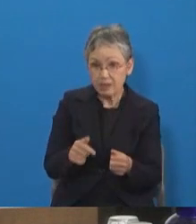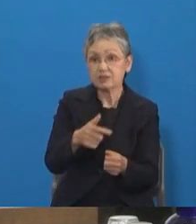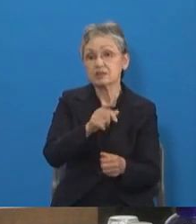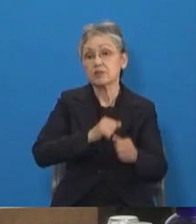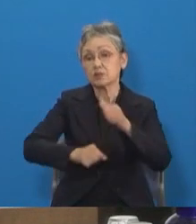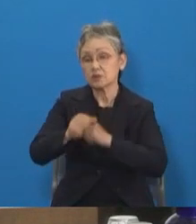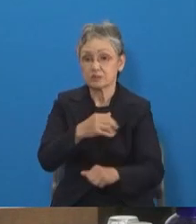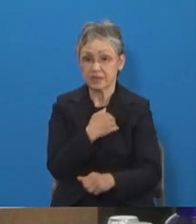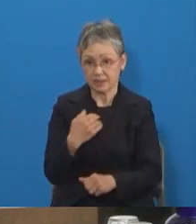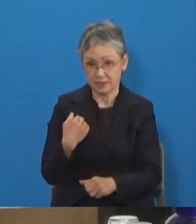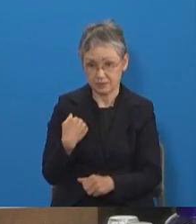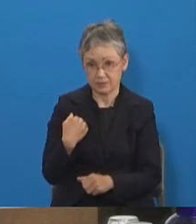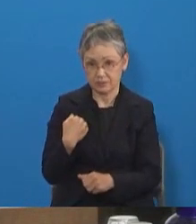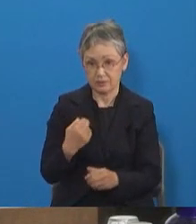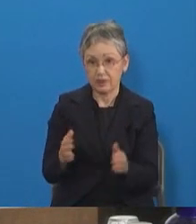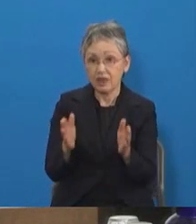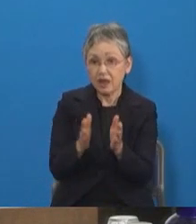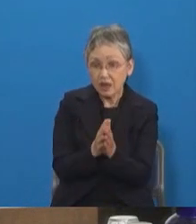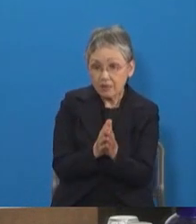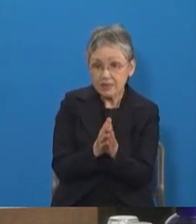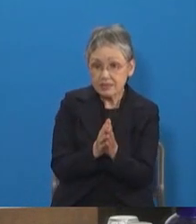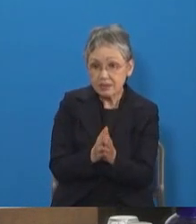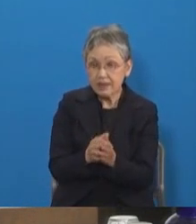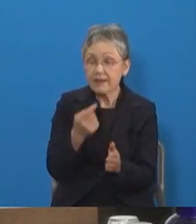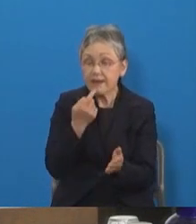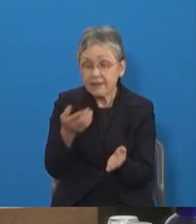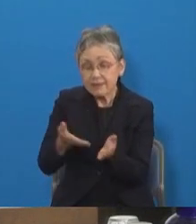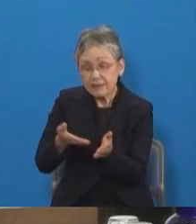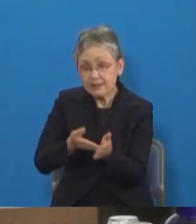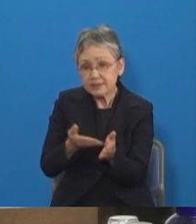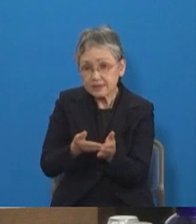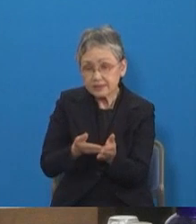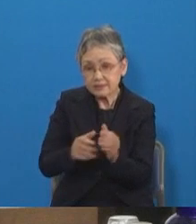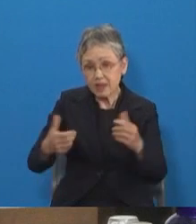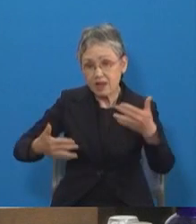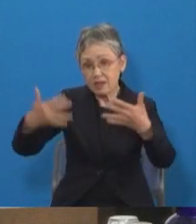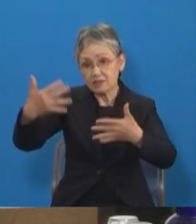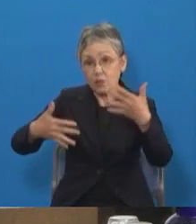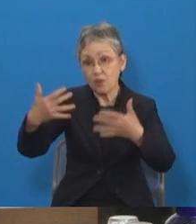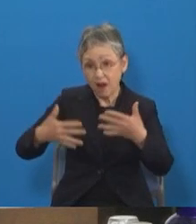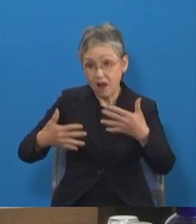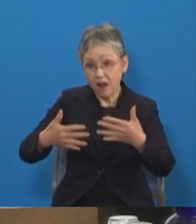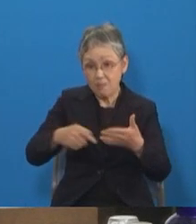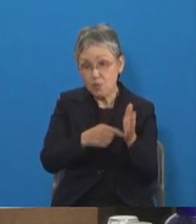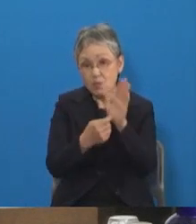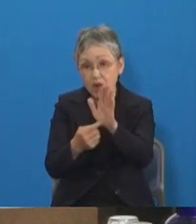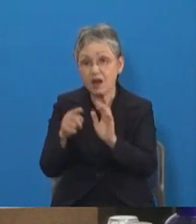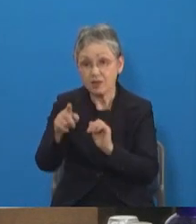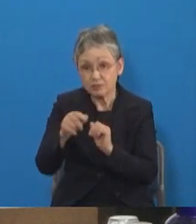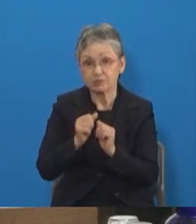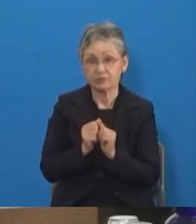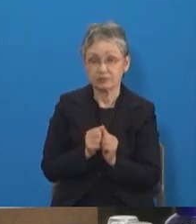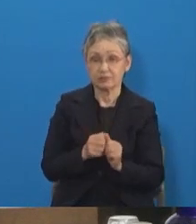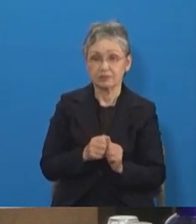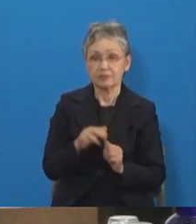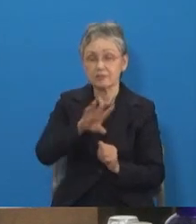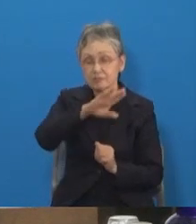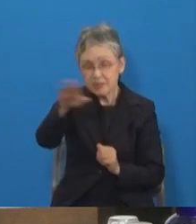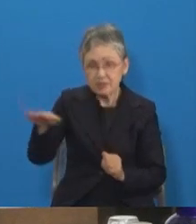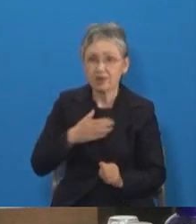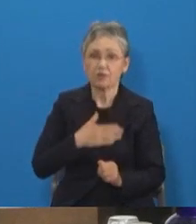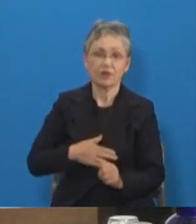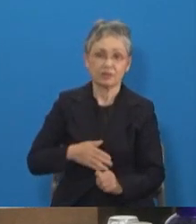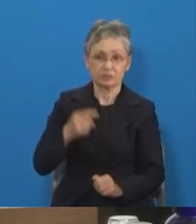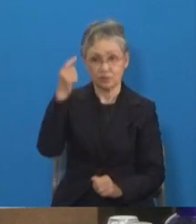ており、併せて解説動画を掲載することにより、誰でも簡単にご利用いただけるよう工夫をいたしております。これまでも